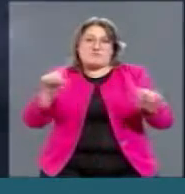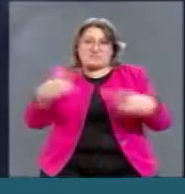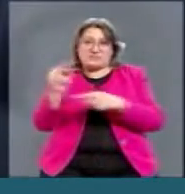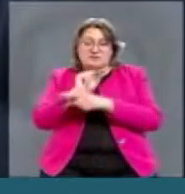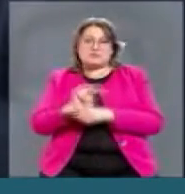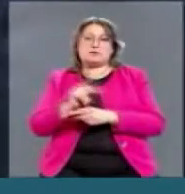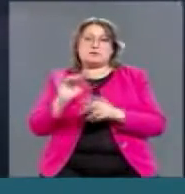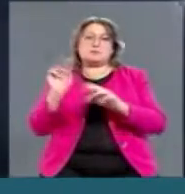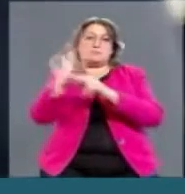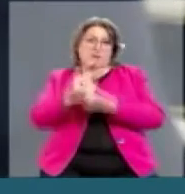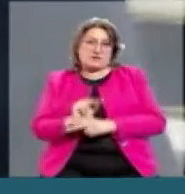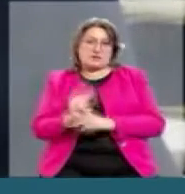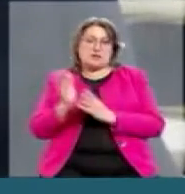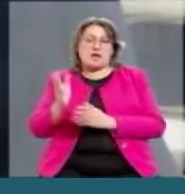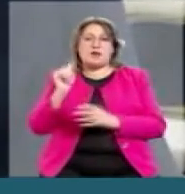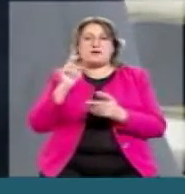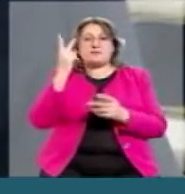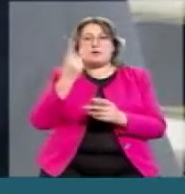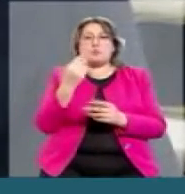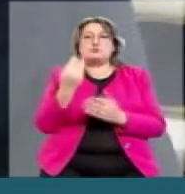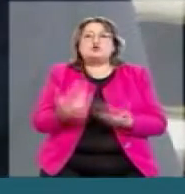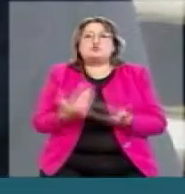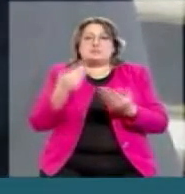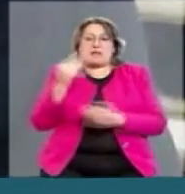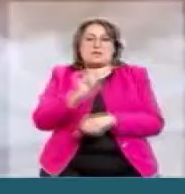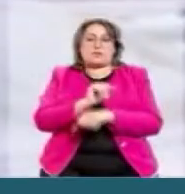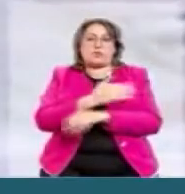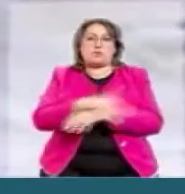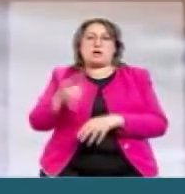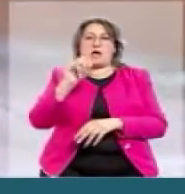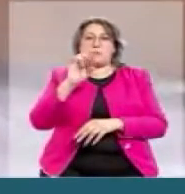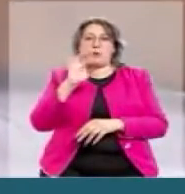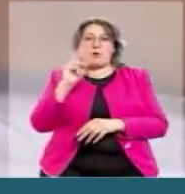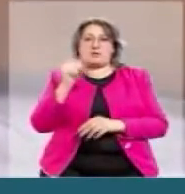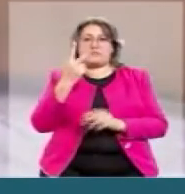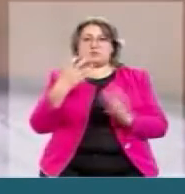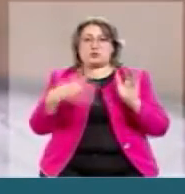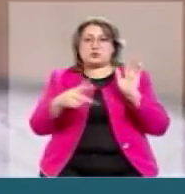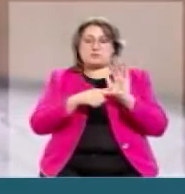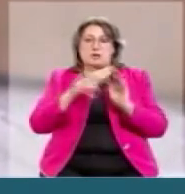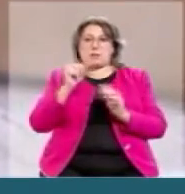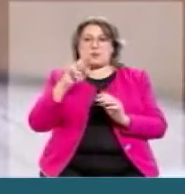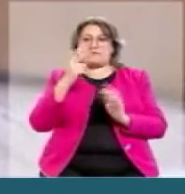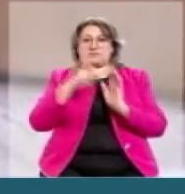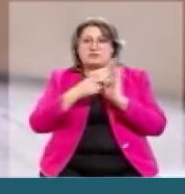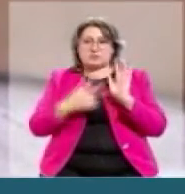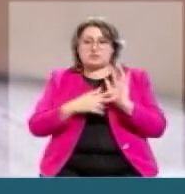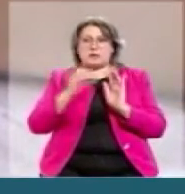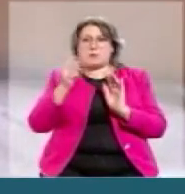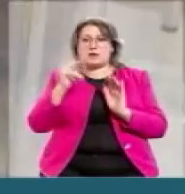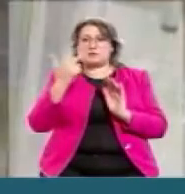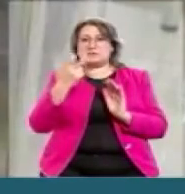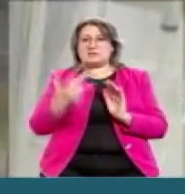восстановить, приводят в надлежащий вид. Так, вторую жизнь дали остановочным павильонам на улице Каирбекова 247, Абая 218 и